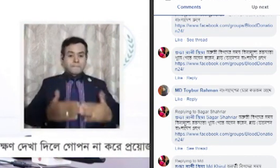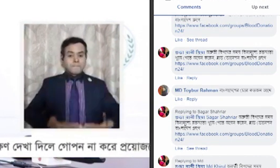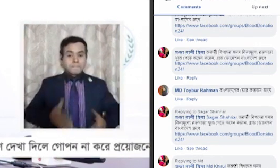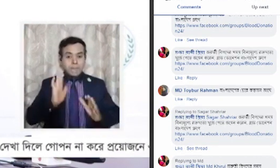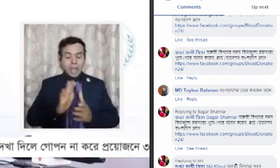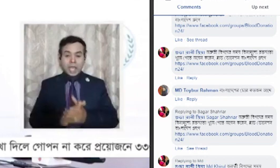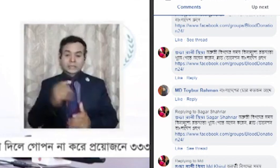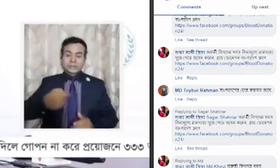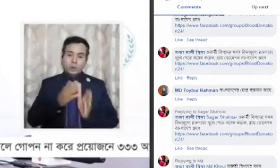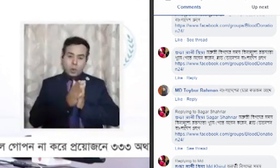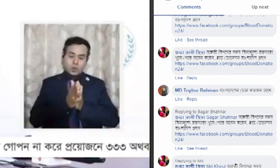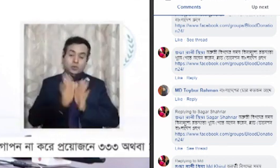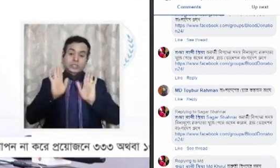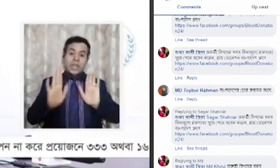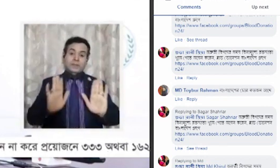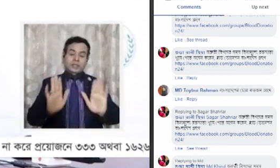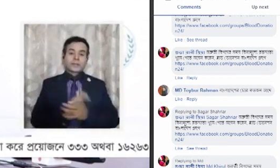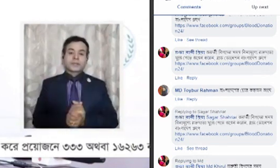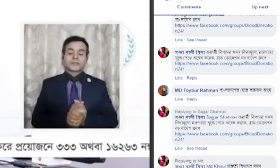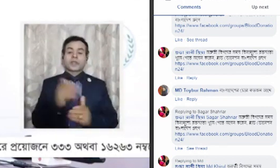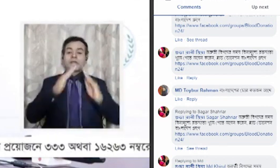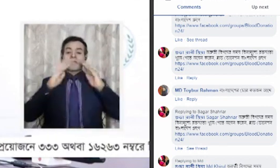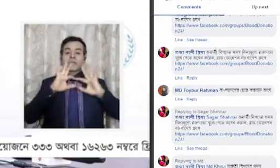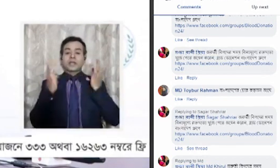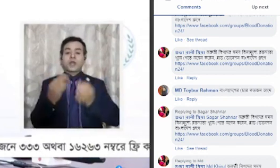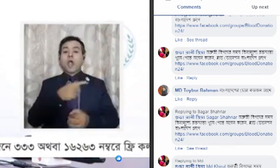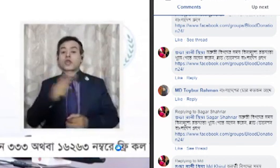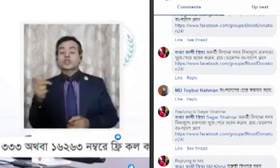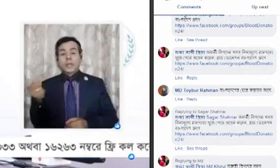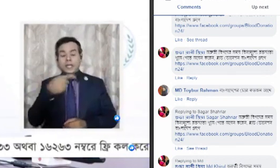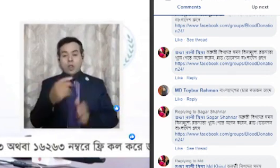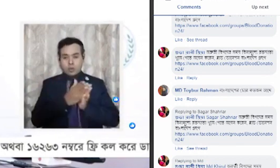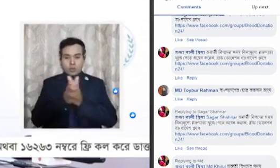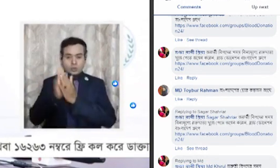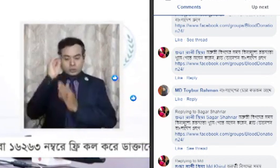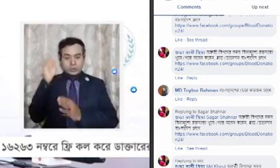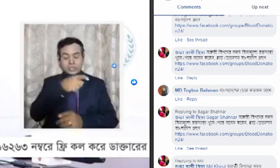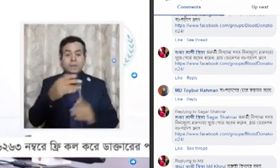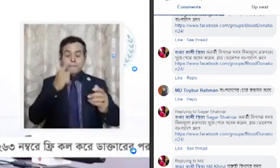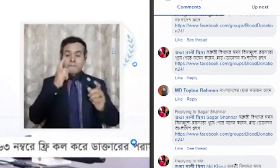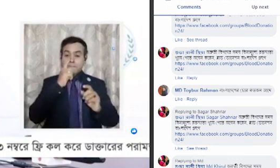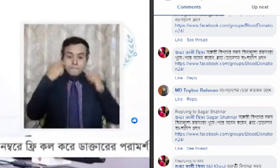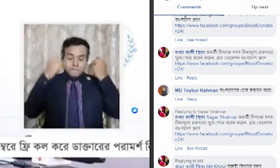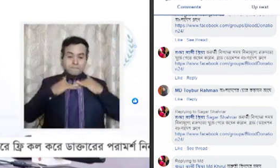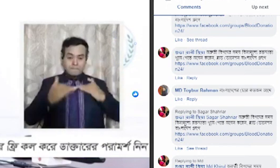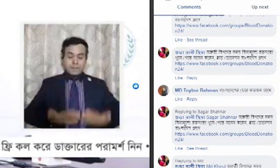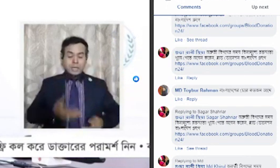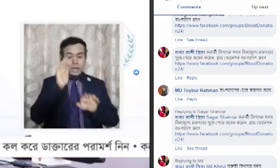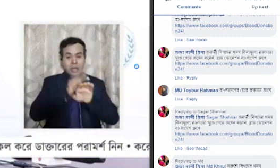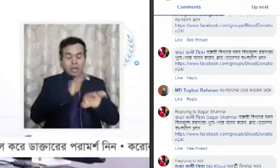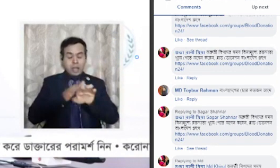থাকবেন। গর্ভবতী মা যারা আছেন তাদের প্রতিও বিশেষ অনুরোধ, আপনারা নিজে সতর্ক থাকবেন এবং পরিবারের অন্যরাও যেন গর্ভবতী মাদের